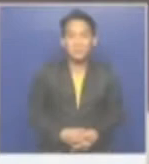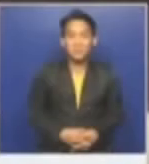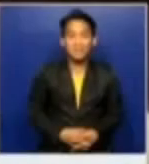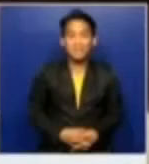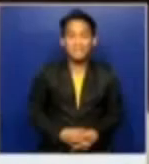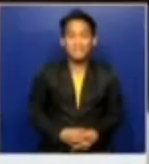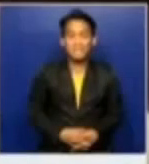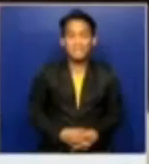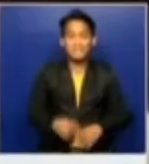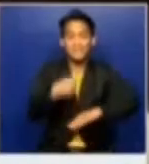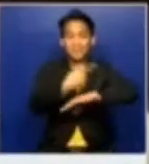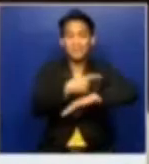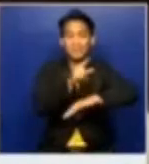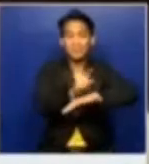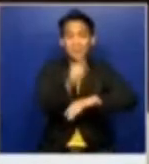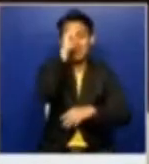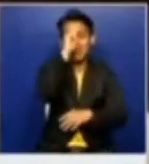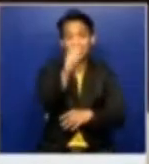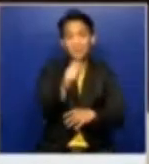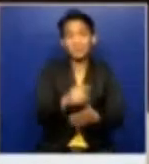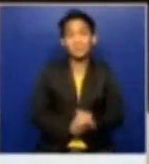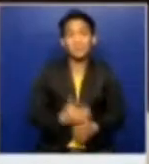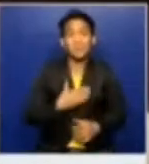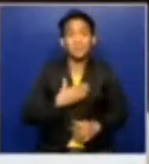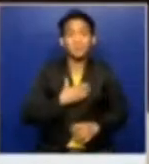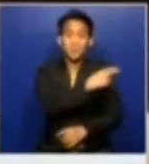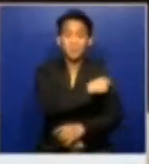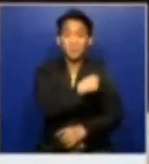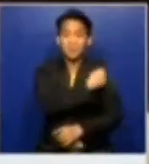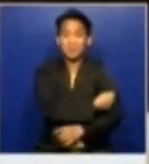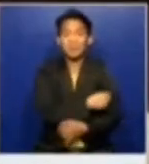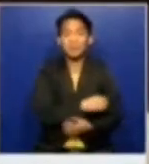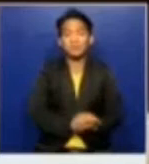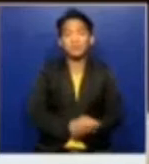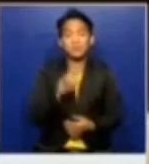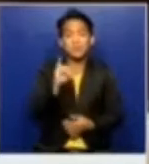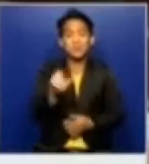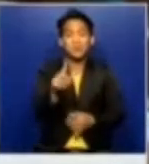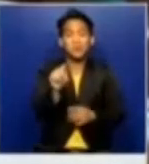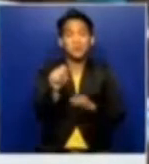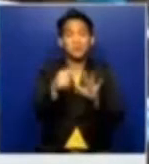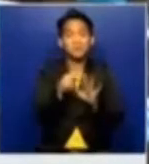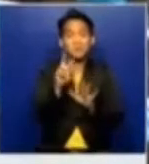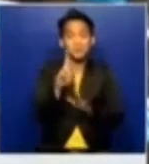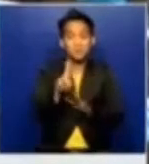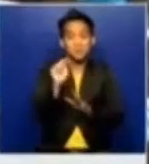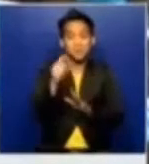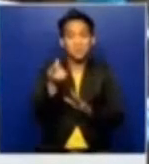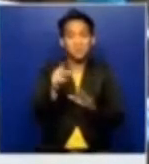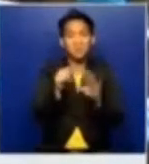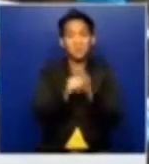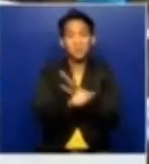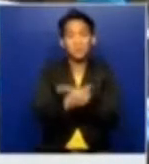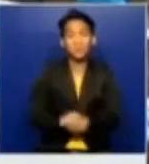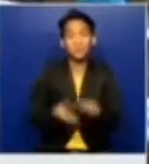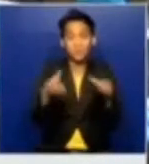ราบเรียนท่านประธานสภาที่เคารพกับผมนายแพทย์จตุรงค์เพ็งนรพัฒน์สมาชิกสภาผู้แทนราษฎรจังหวัดศรีสะเกษพรรคเพื่อไท